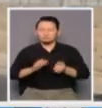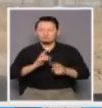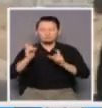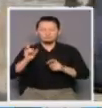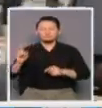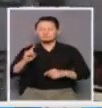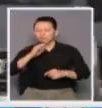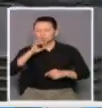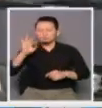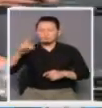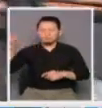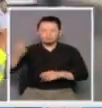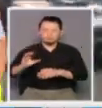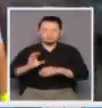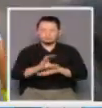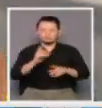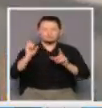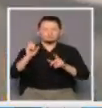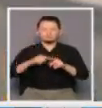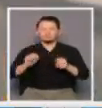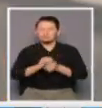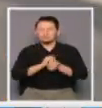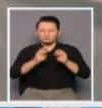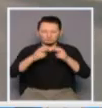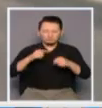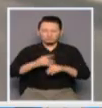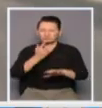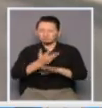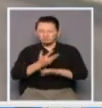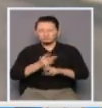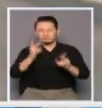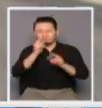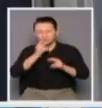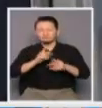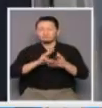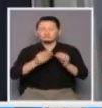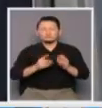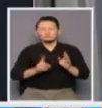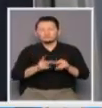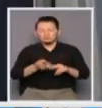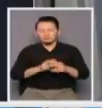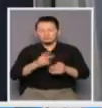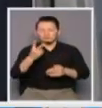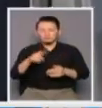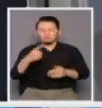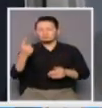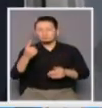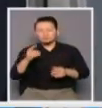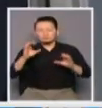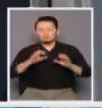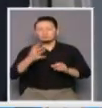который ввозится с территории Российской Федерации. При проверке документов был составлен административный протокол по пунктам 2 и 1